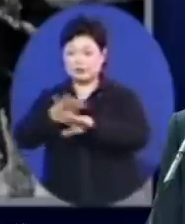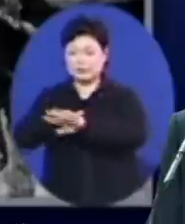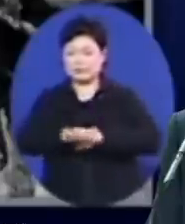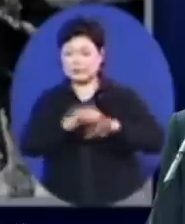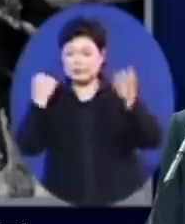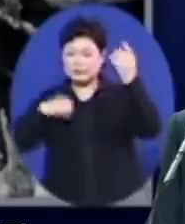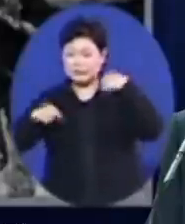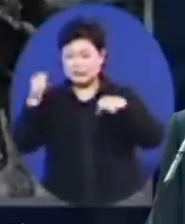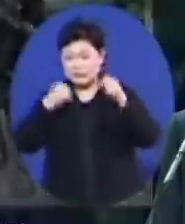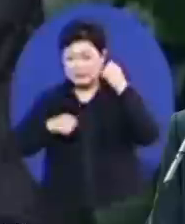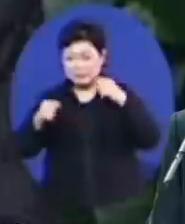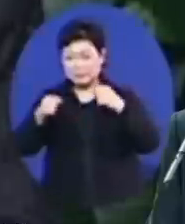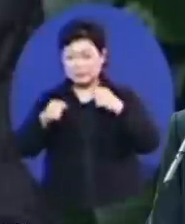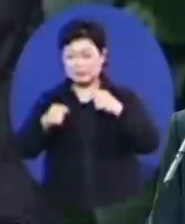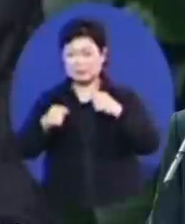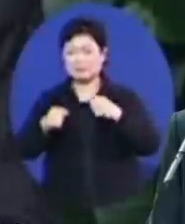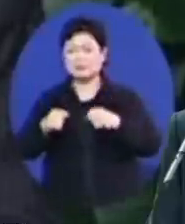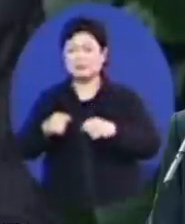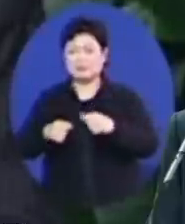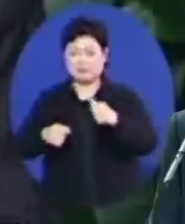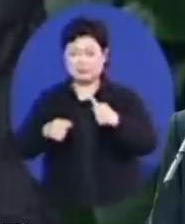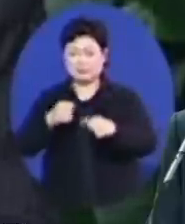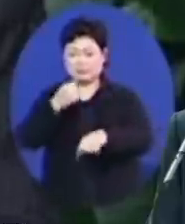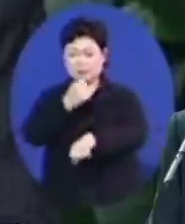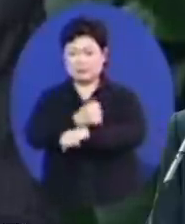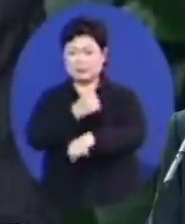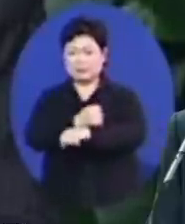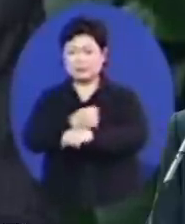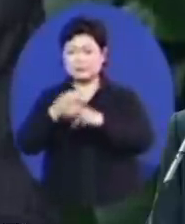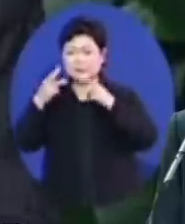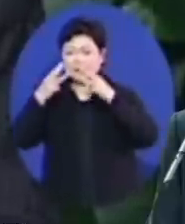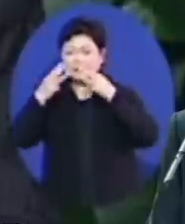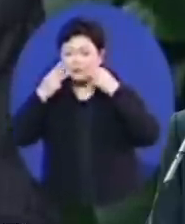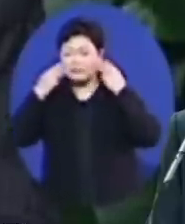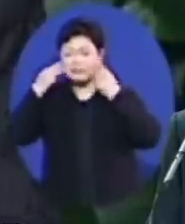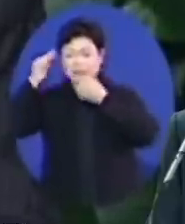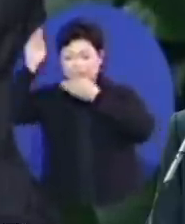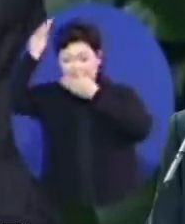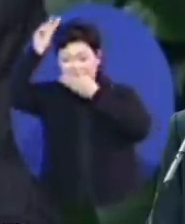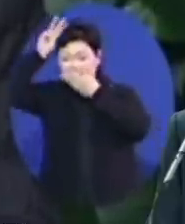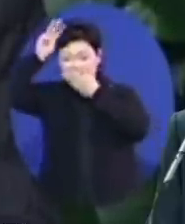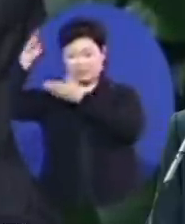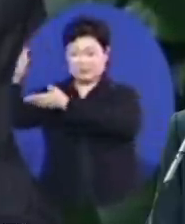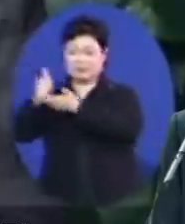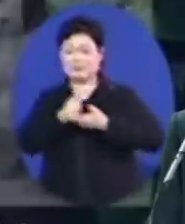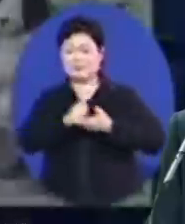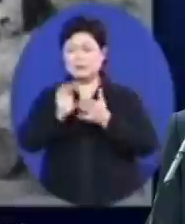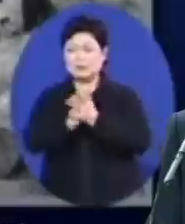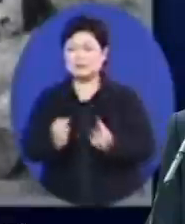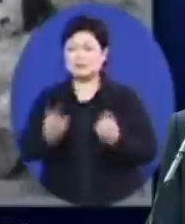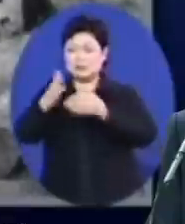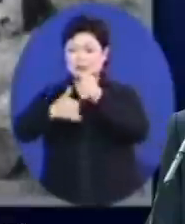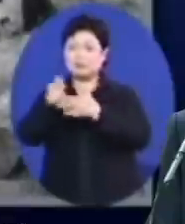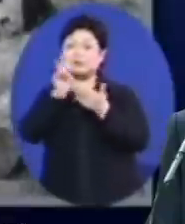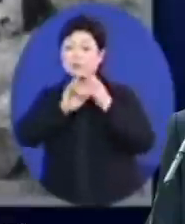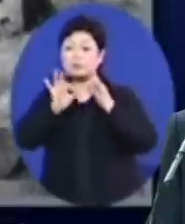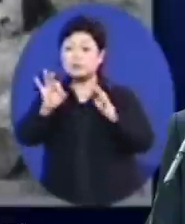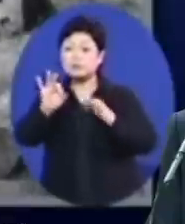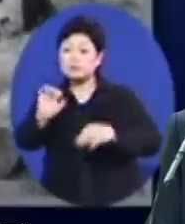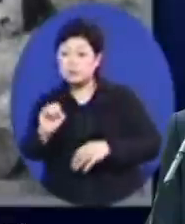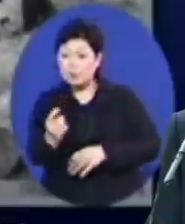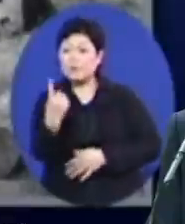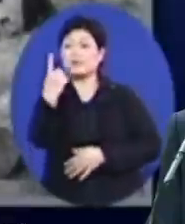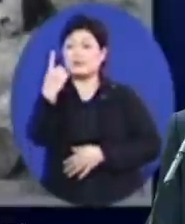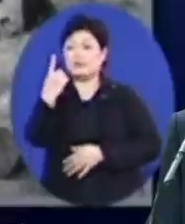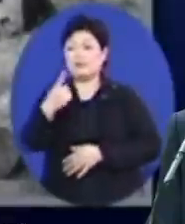잡고 인디안들을 청하고 잔치를 베풀어서 즐거워하고 하나님을 찬미했습니다. 그것이 근원이